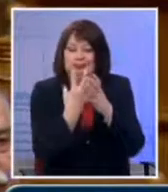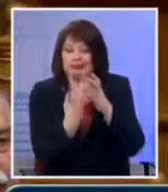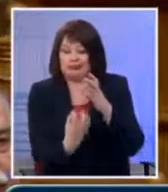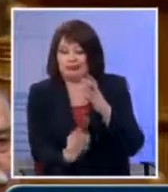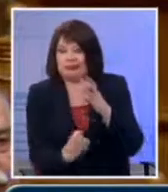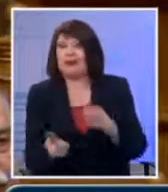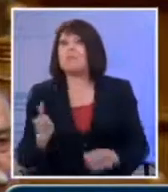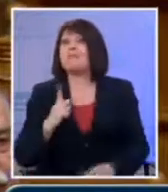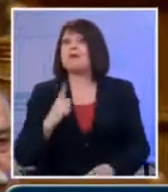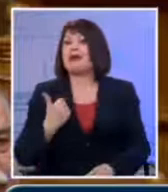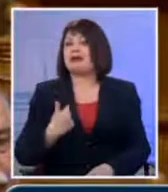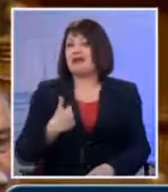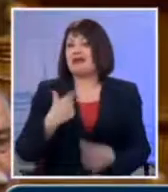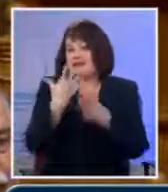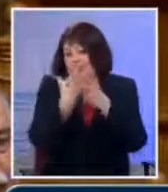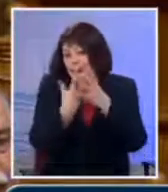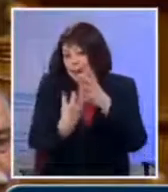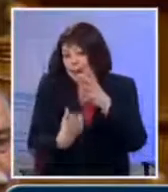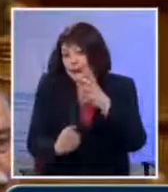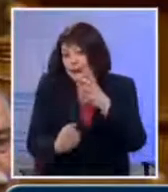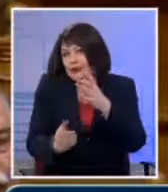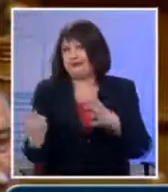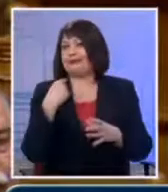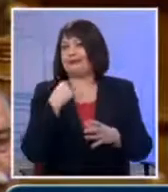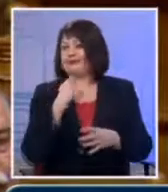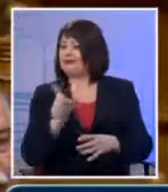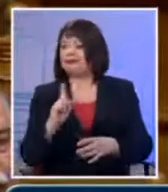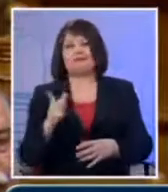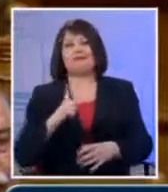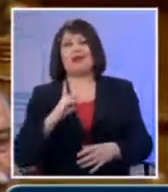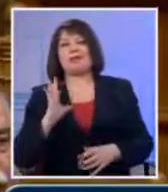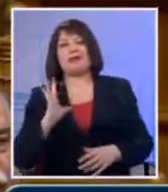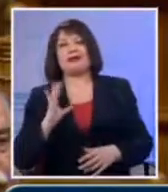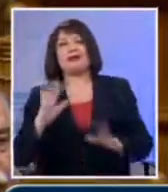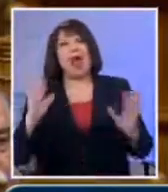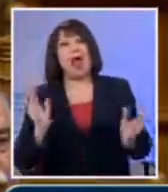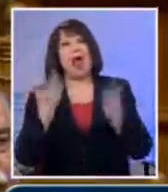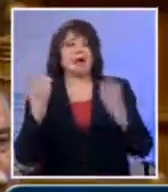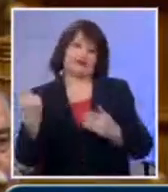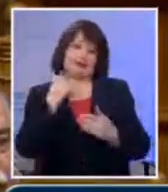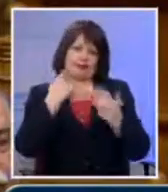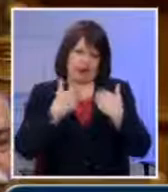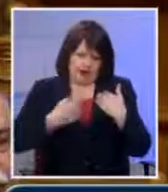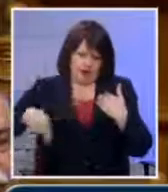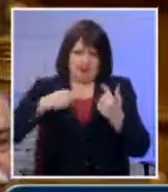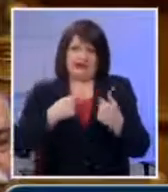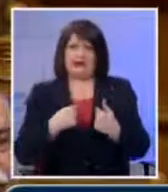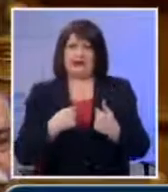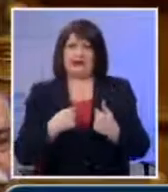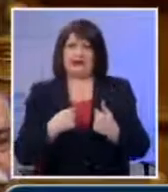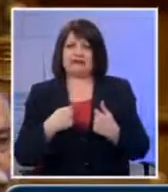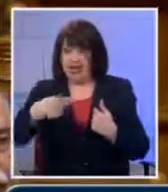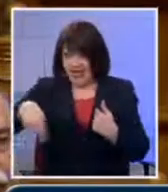καρτεράτε να λυγίσουμε. Μην καρτεράτε να αποτύχουμε. Διότι ακόμα κι αν εμείς αποτύχουμε, δεν θα